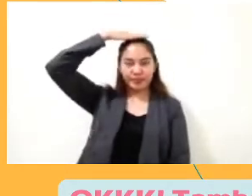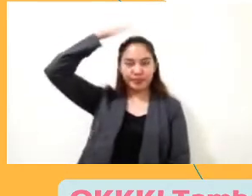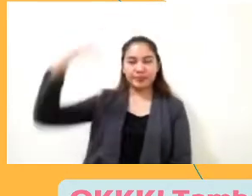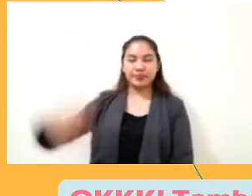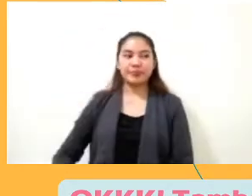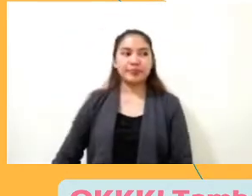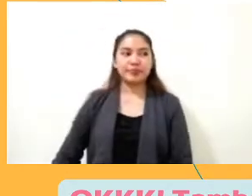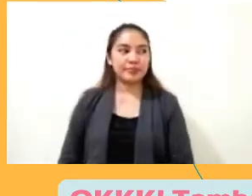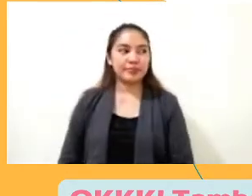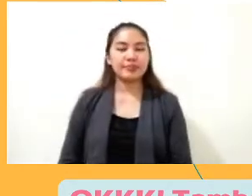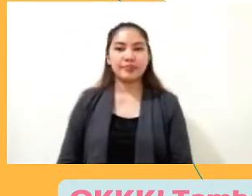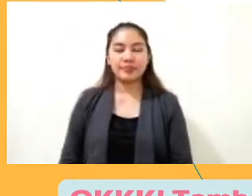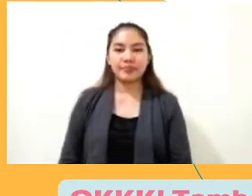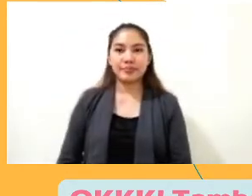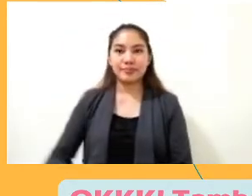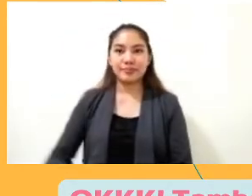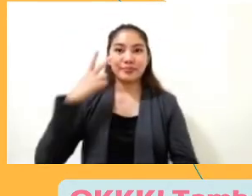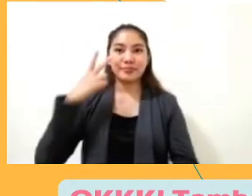Ready?